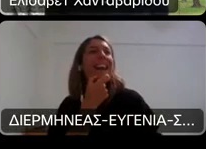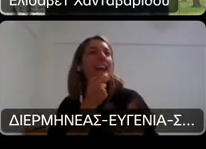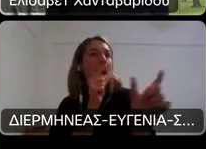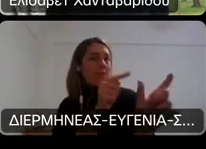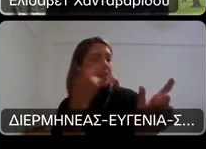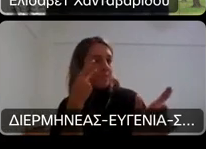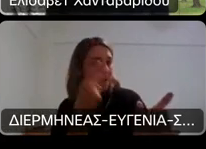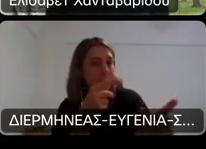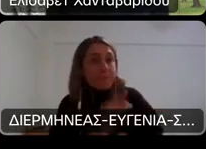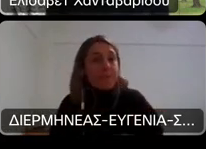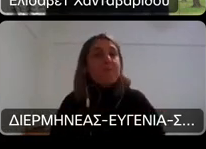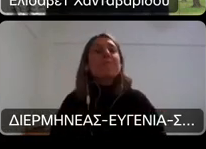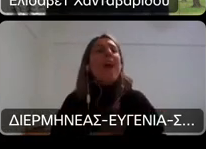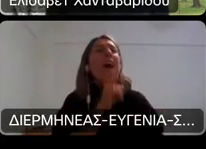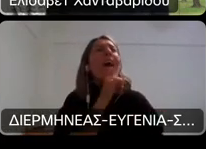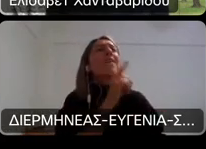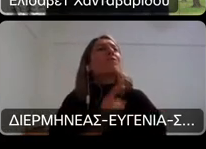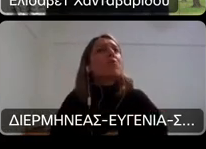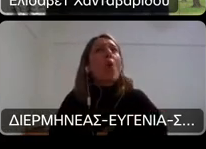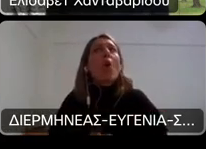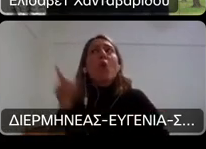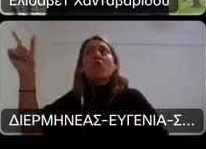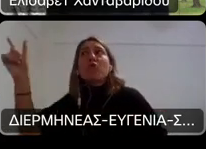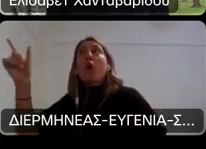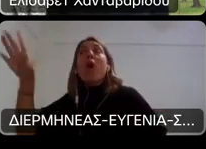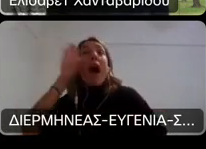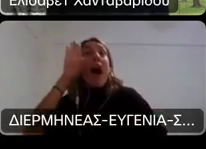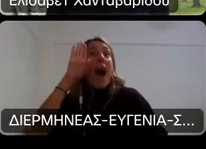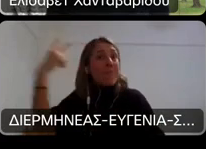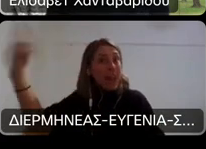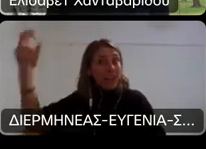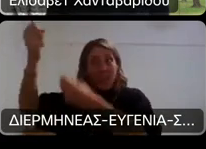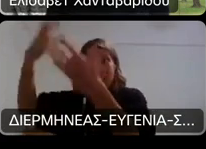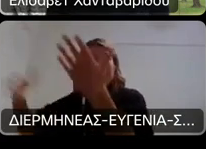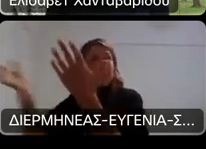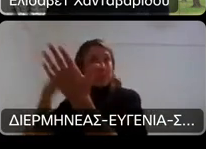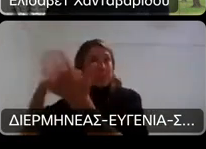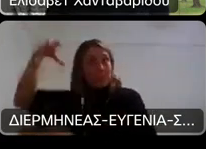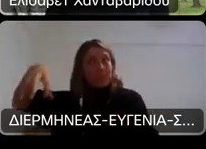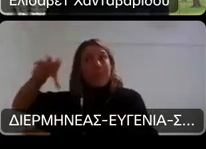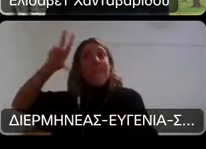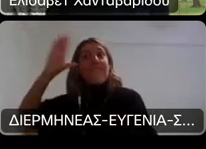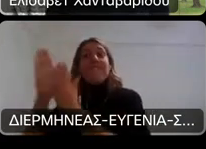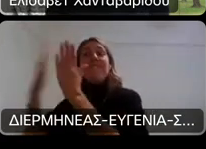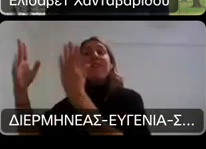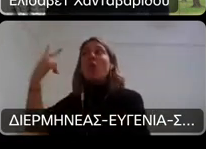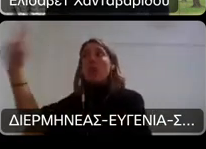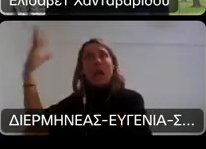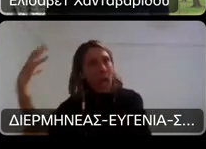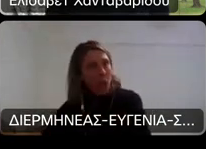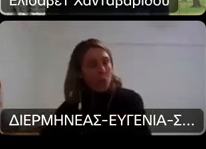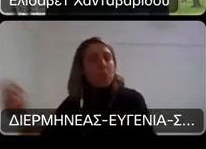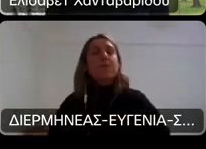νομικός όρος εισήχθη και στους καταλόγους των ΗΠΑ, των βιβλιοθηκών. Μετά από